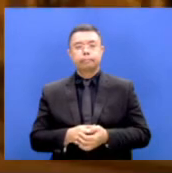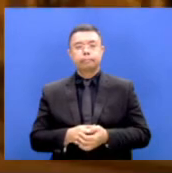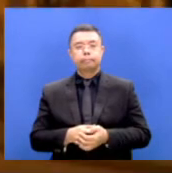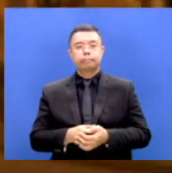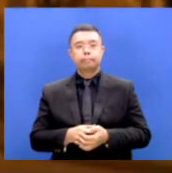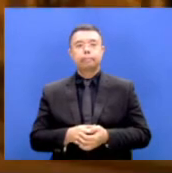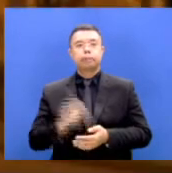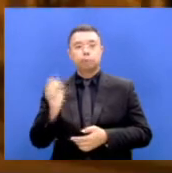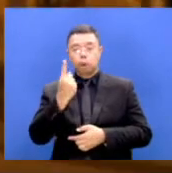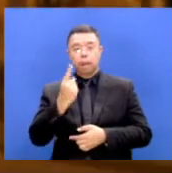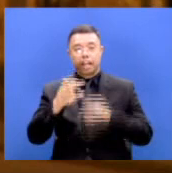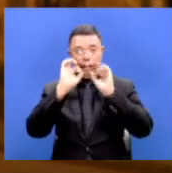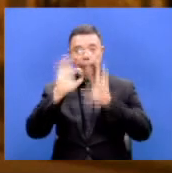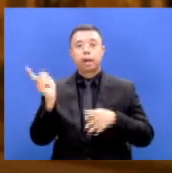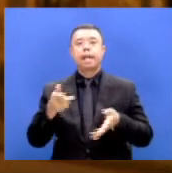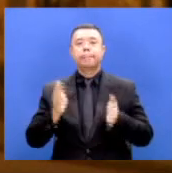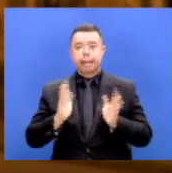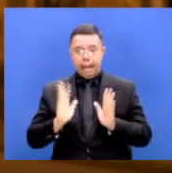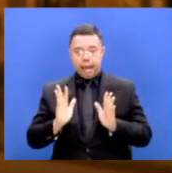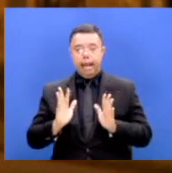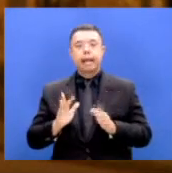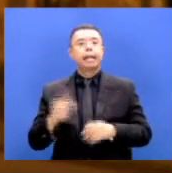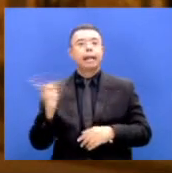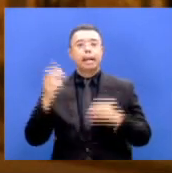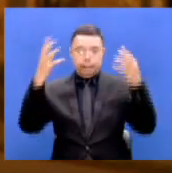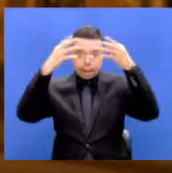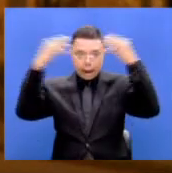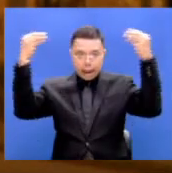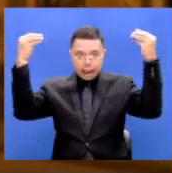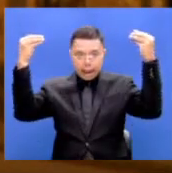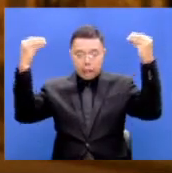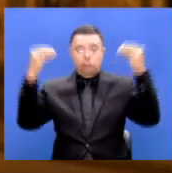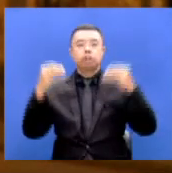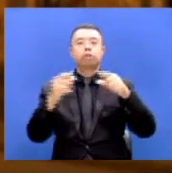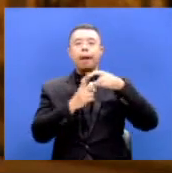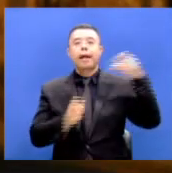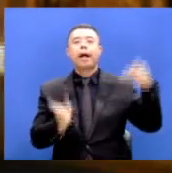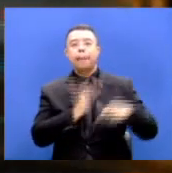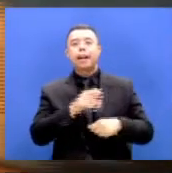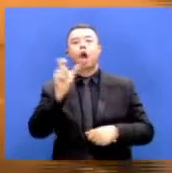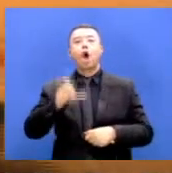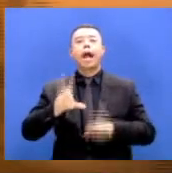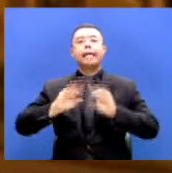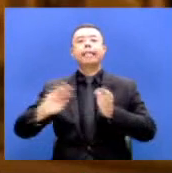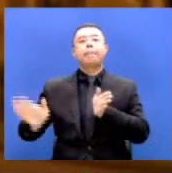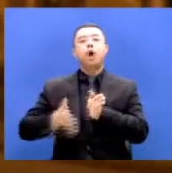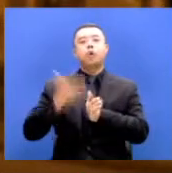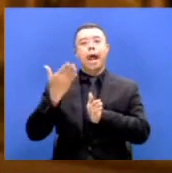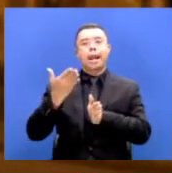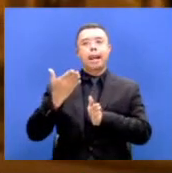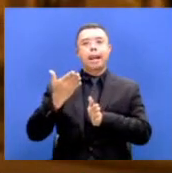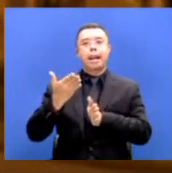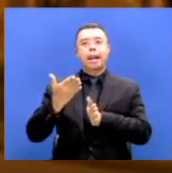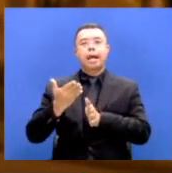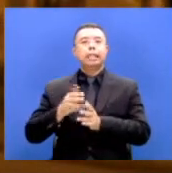Ya, mengawali informasi dari Biro Medan, kami awali dari Padang, Sumatera Barat. Pemirsa, seorang kuli bangunan di Padang, Sumatera Barat